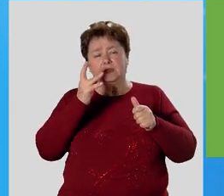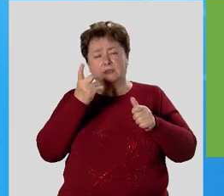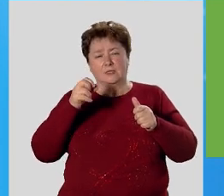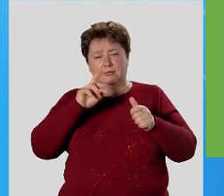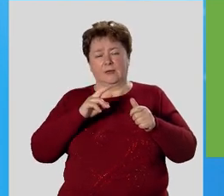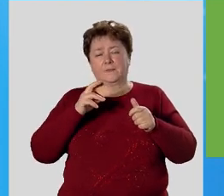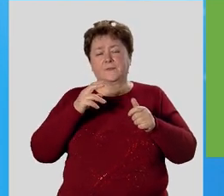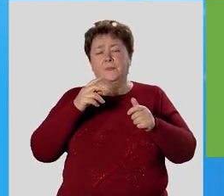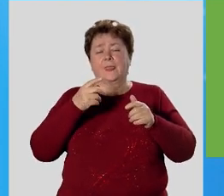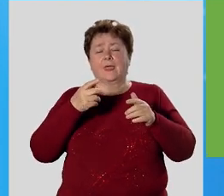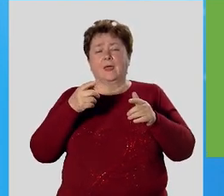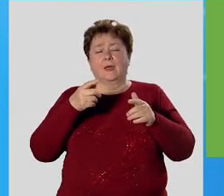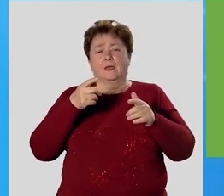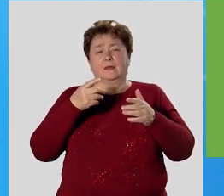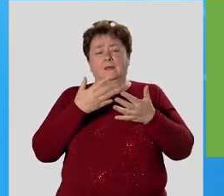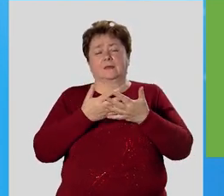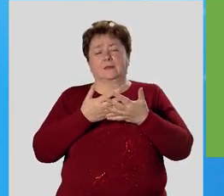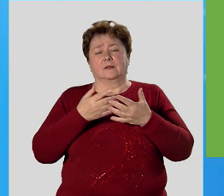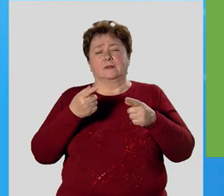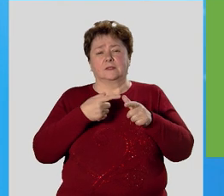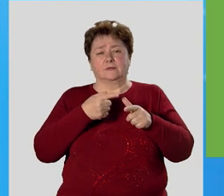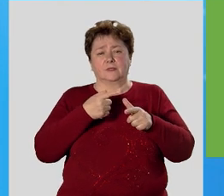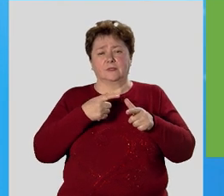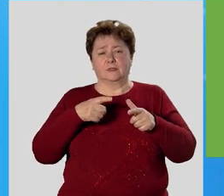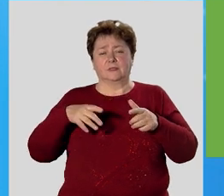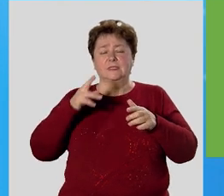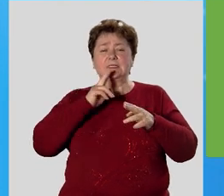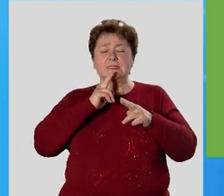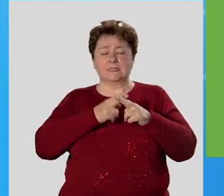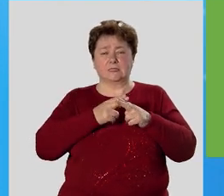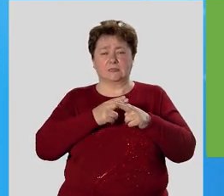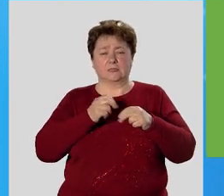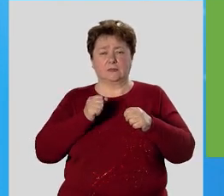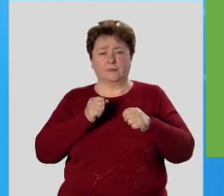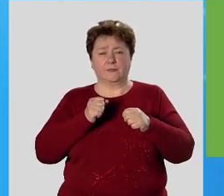И такие хроматиды называются сестринские.